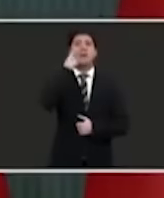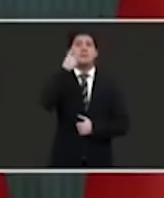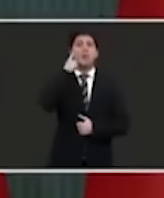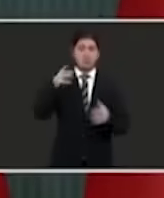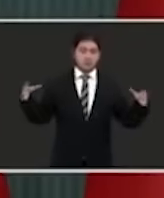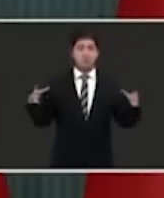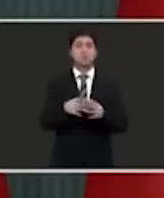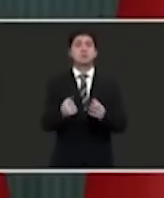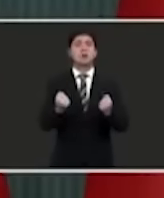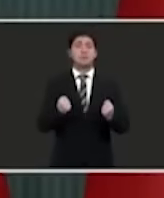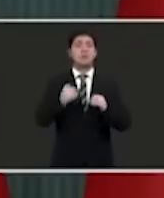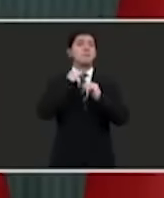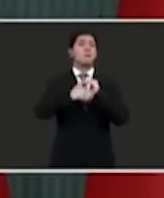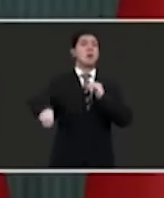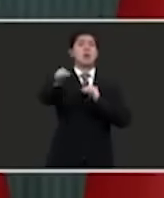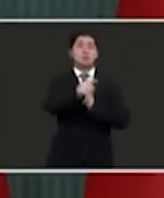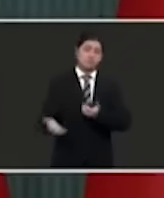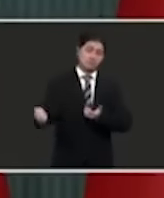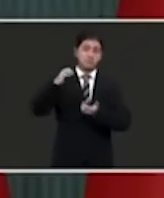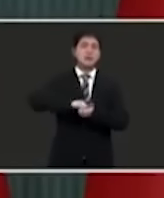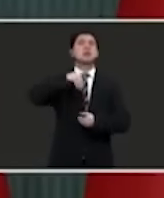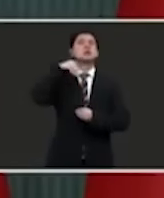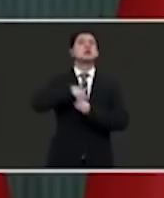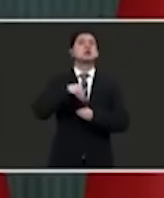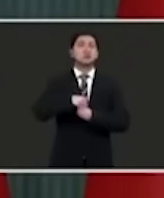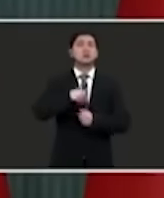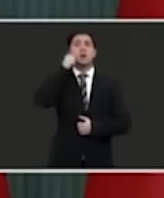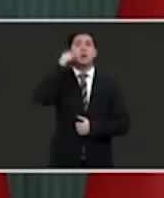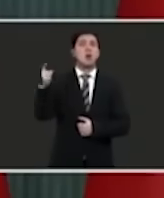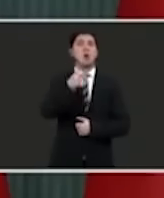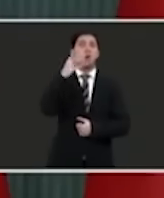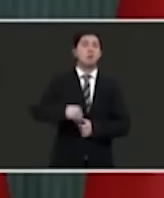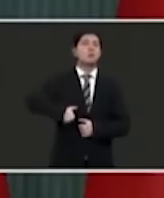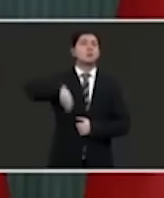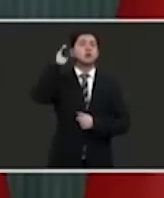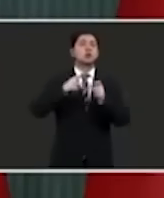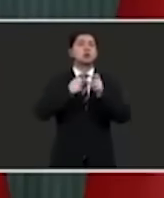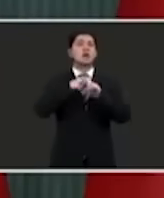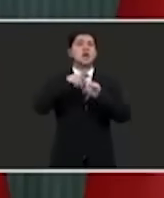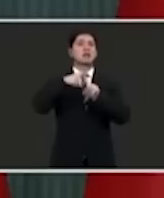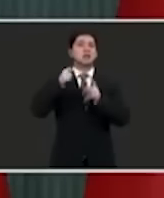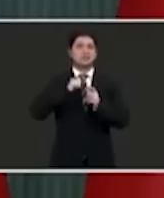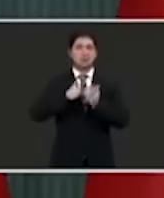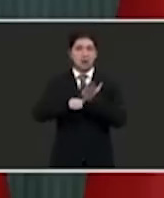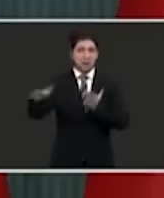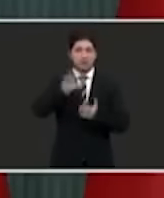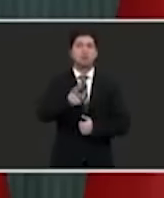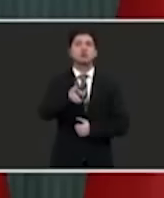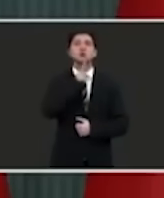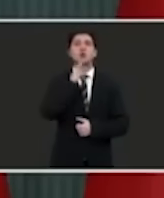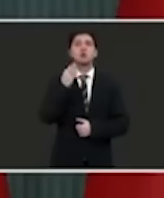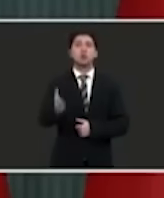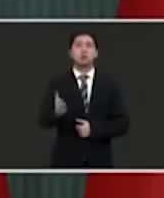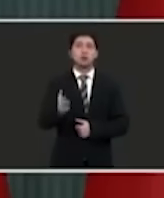bütünlüğü, milletimizin birliği uğrunda can veren aziz şehitlerimizi son olarak